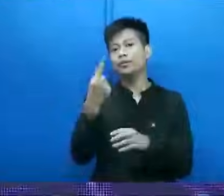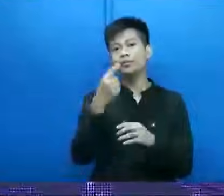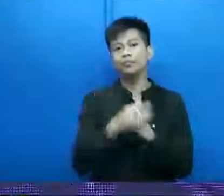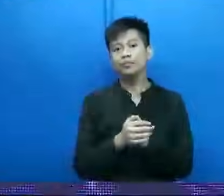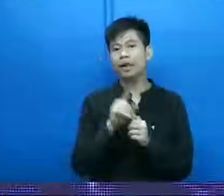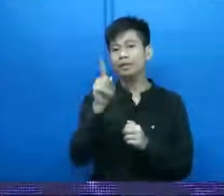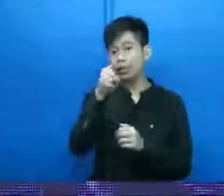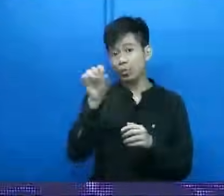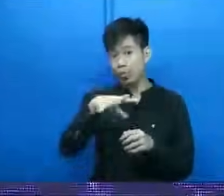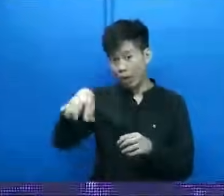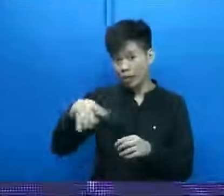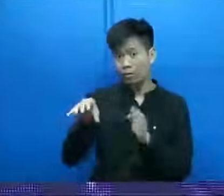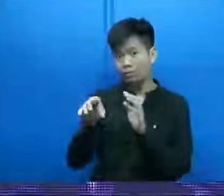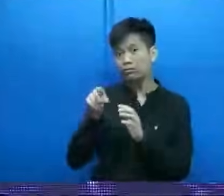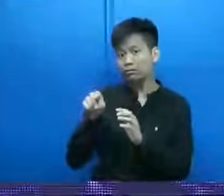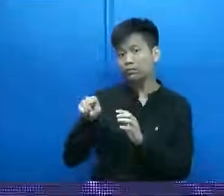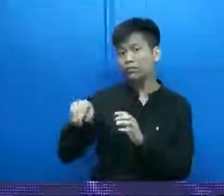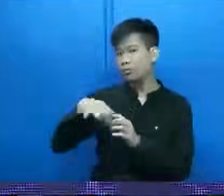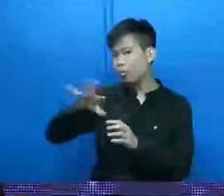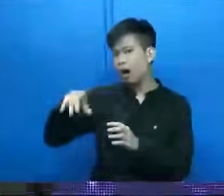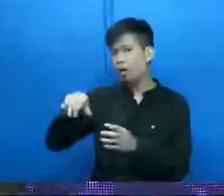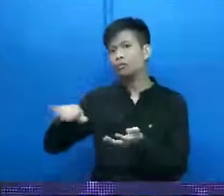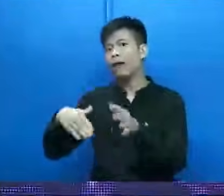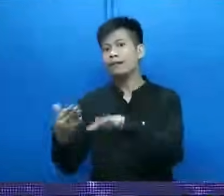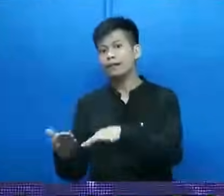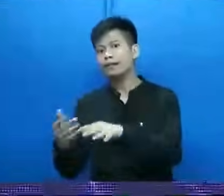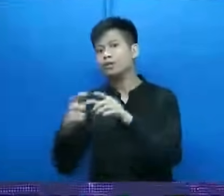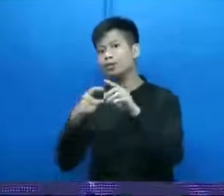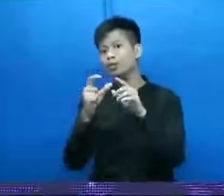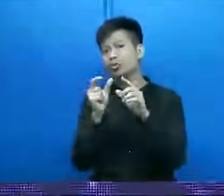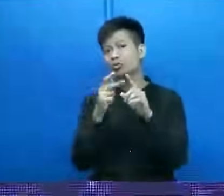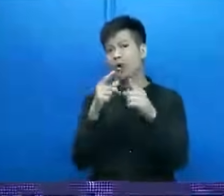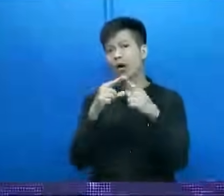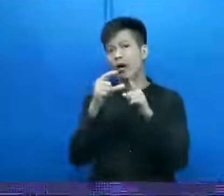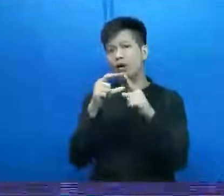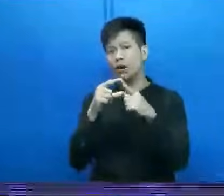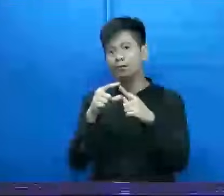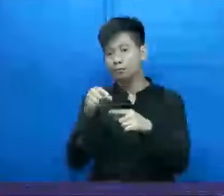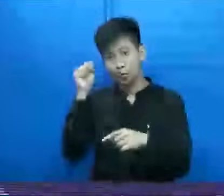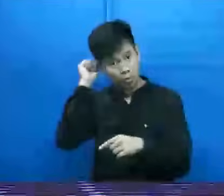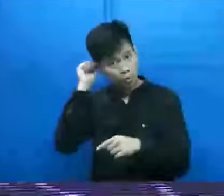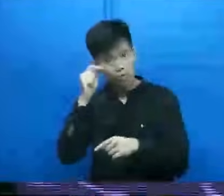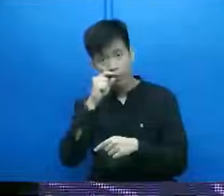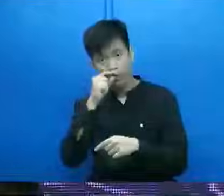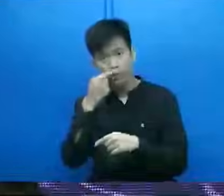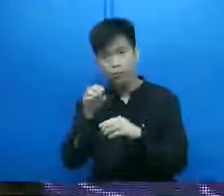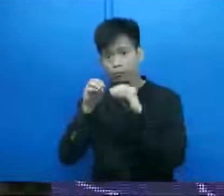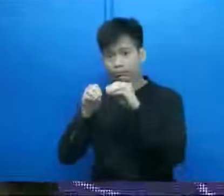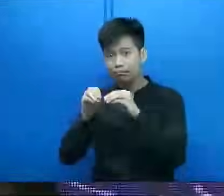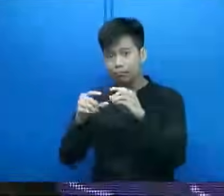Ada satu keluarga yang semua harus wafat sebagai syuhada. Jadi ibu dengan bapaknya sudah mendidik jadi